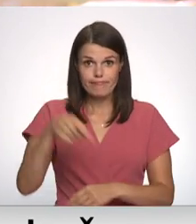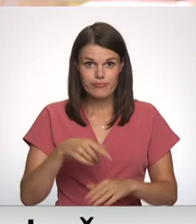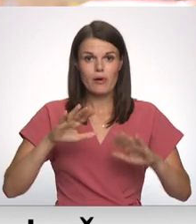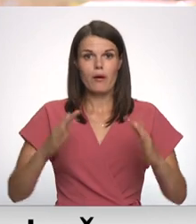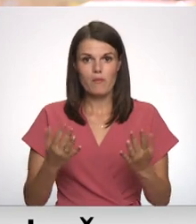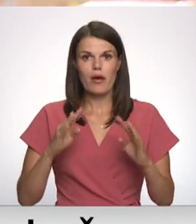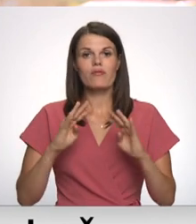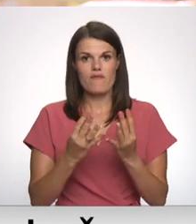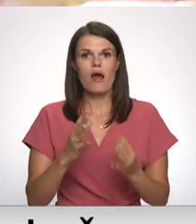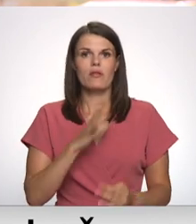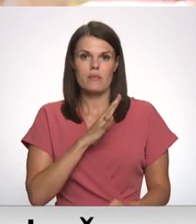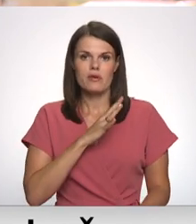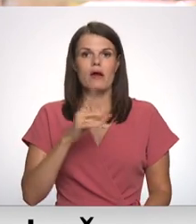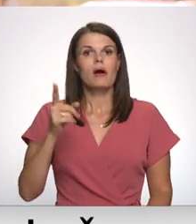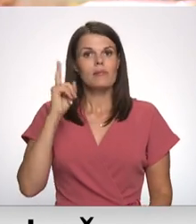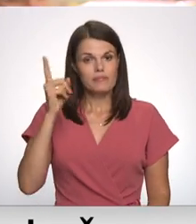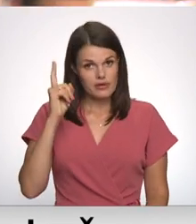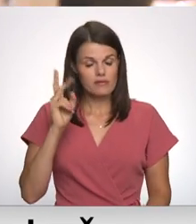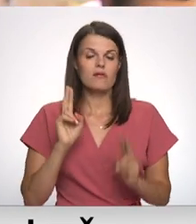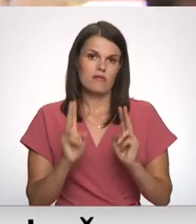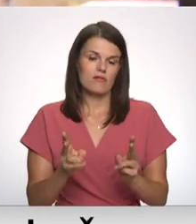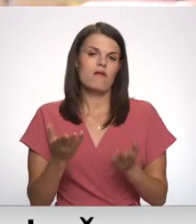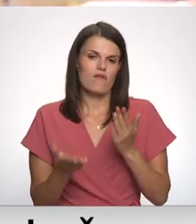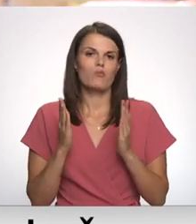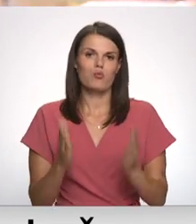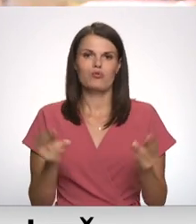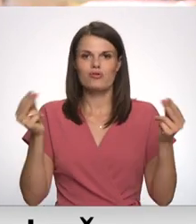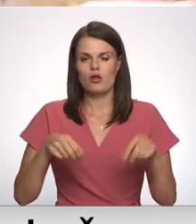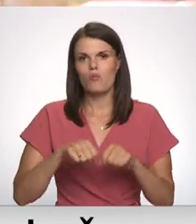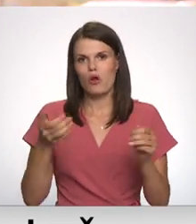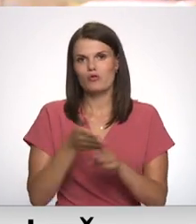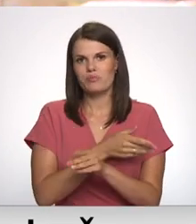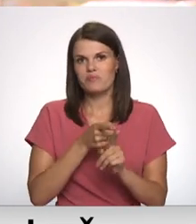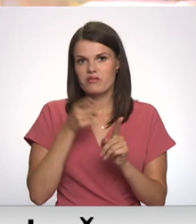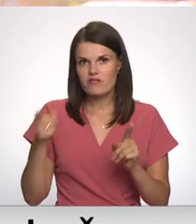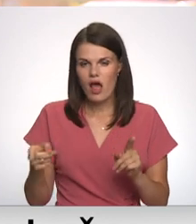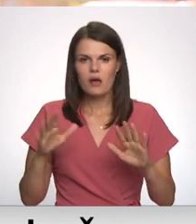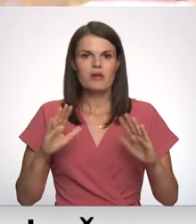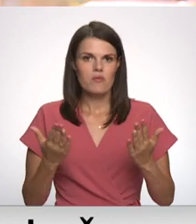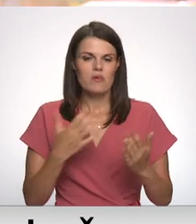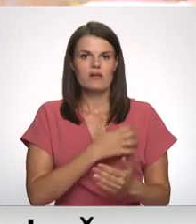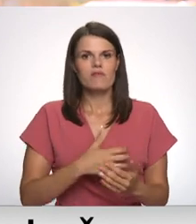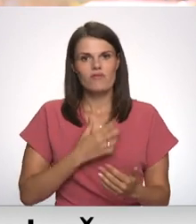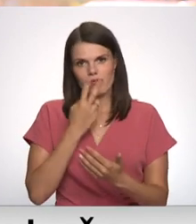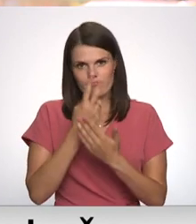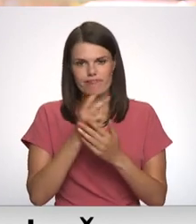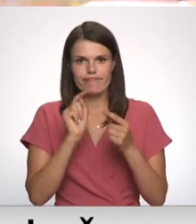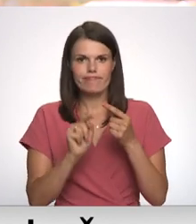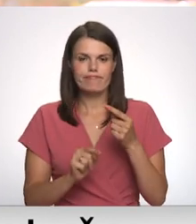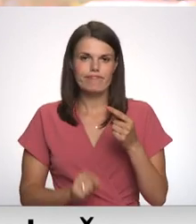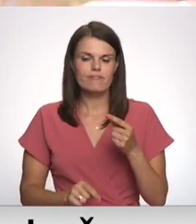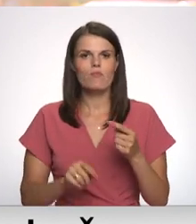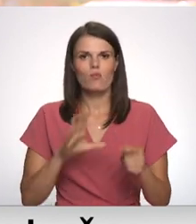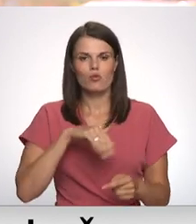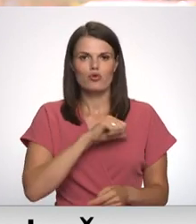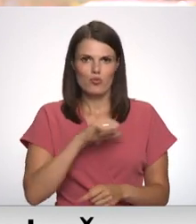valde brīdināja Liepājas autobusu parku par iespējamu līguma laušanu pirms termiņa, bet te, protams, ka ir jāizvērts arī virkne ar mājasdarbiem, arī